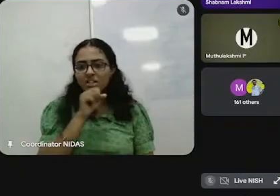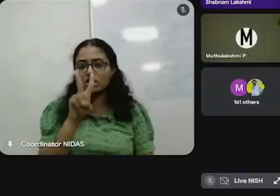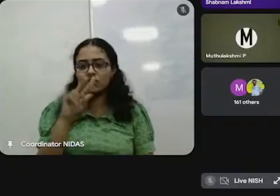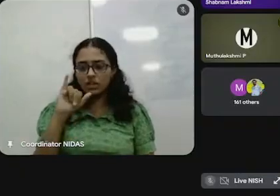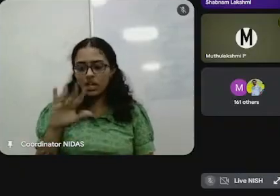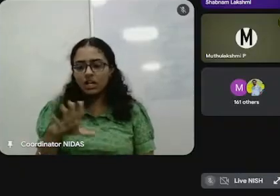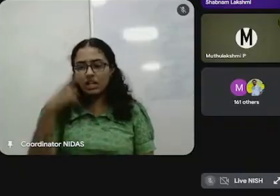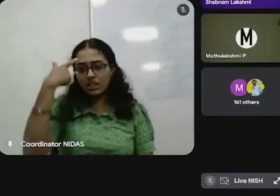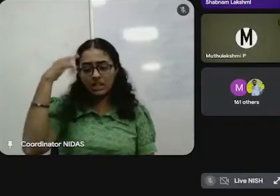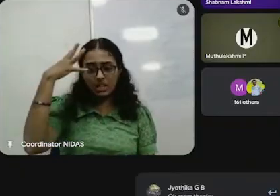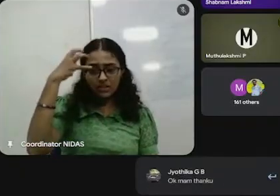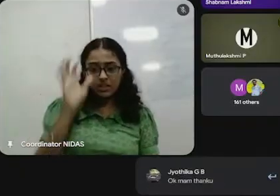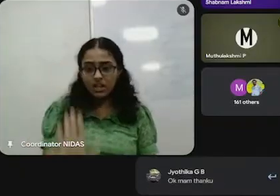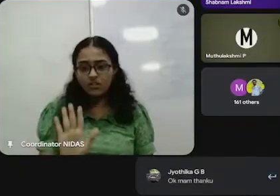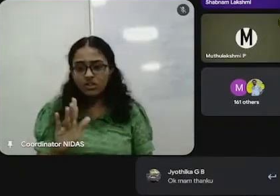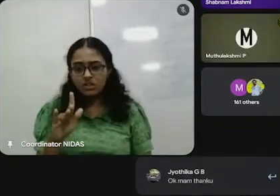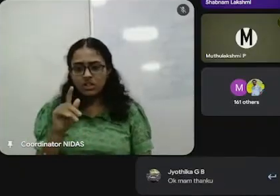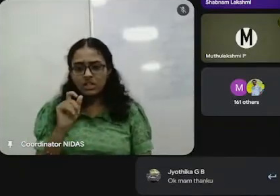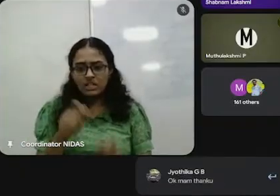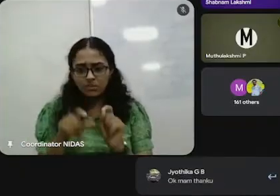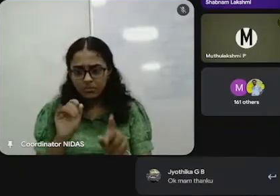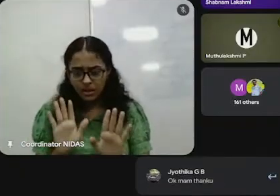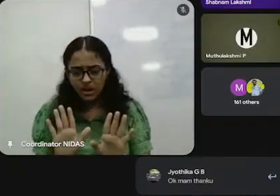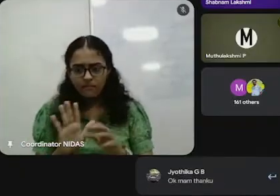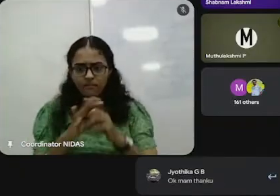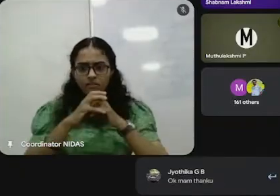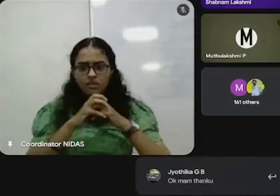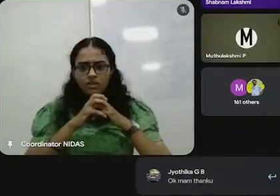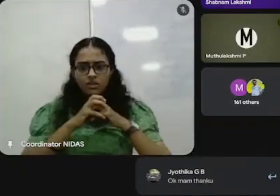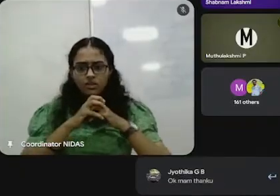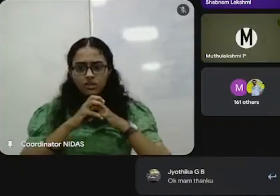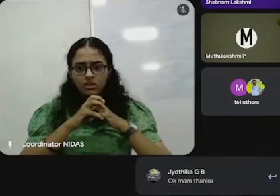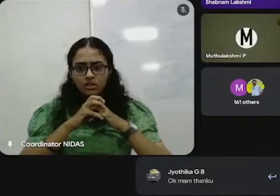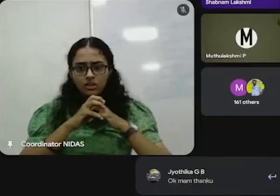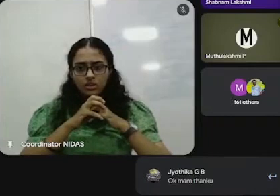തലവേദന വരാറുണ്ട്, അതൊരു സിംറ്റംസ് ആണോ സ്ട്രോക്കിന്റെ എന്നുള്ളതാണ് ചോദിച്ചിട്ടുള്ളത്.